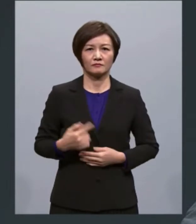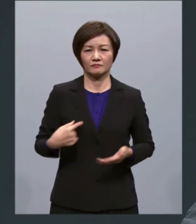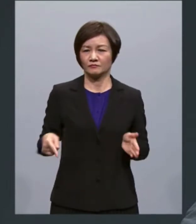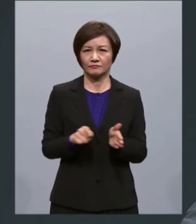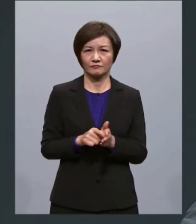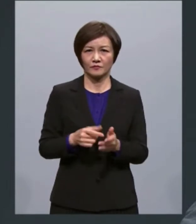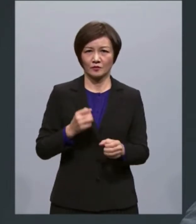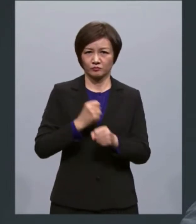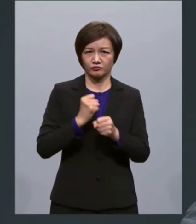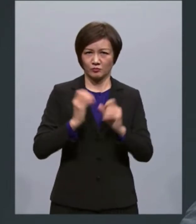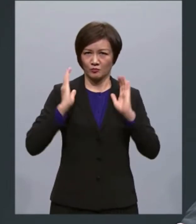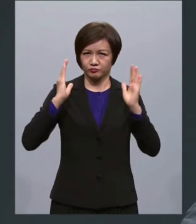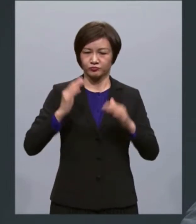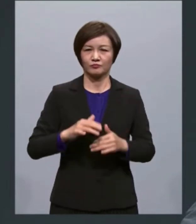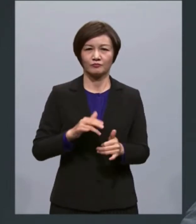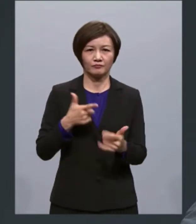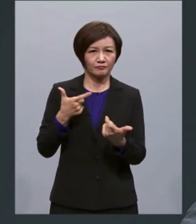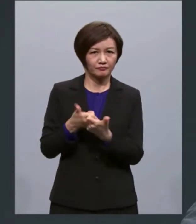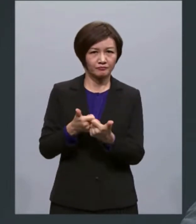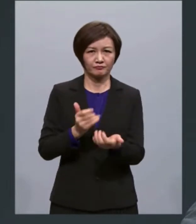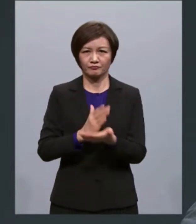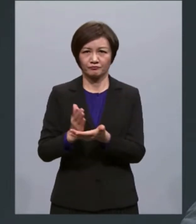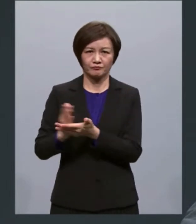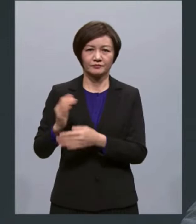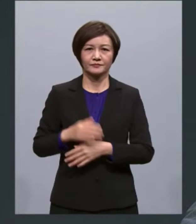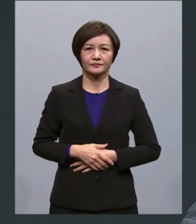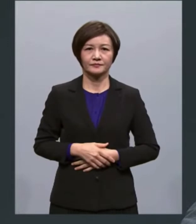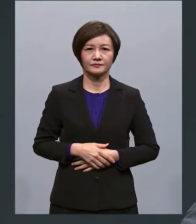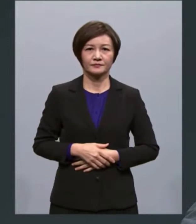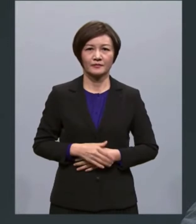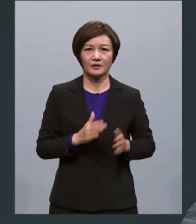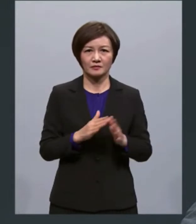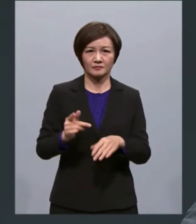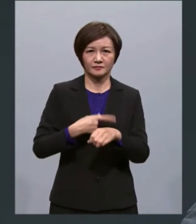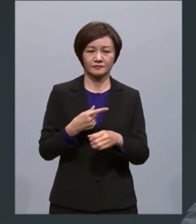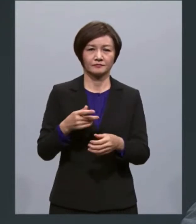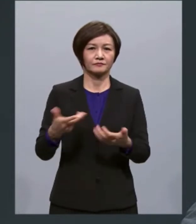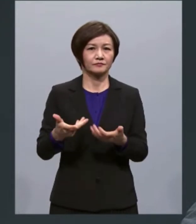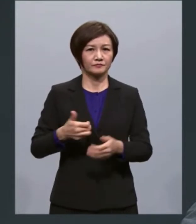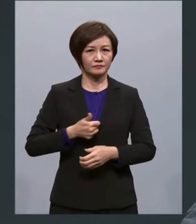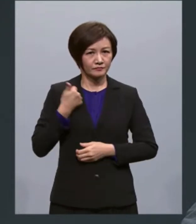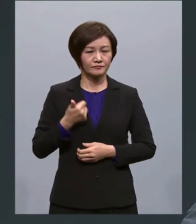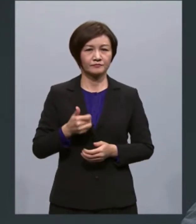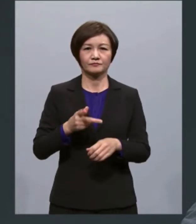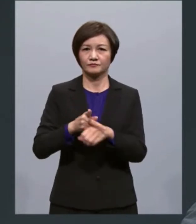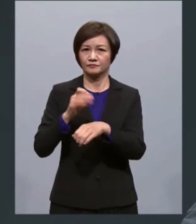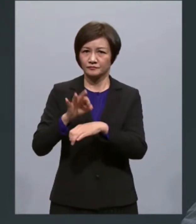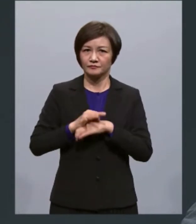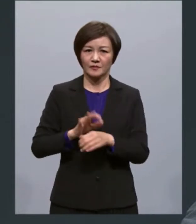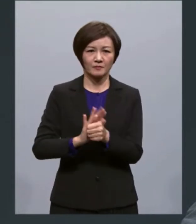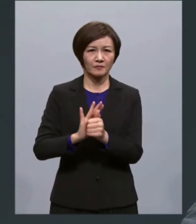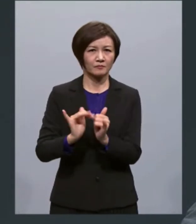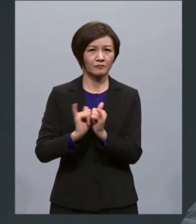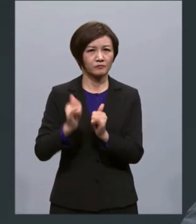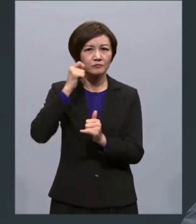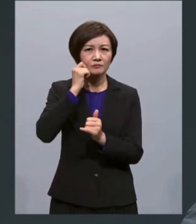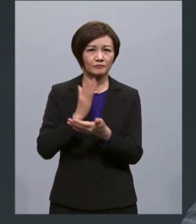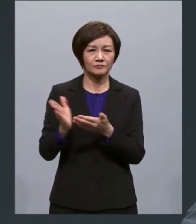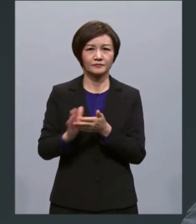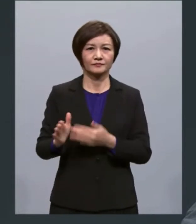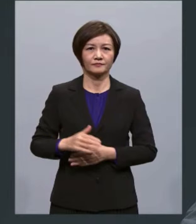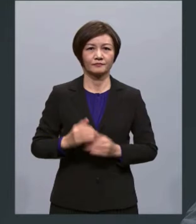为弱势和普罗大众来努力，我会理性、务实、科学解决人民生活的困境，我会